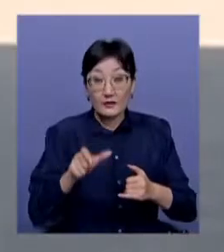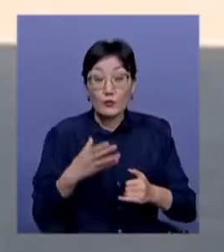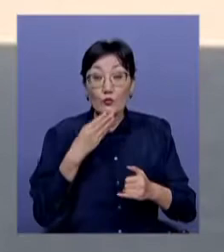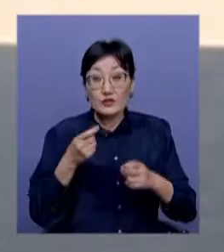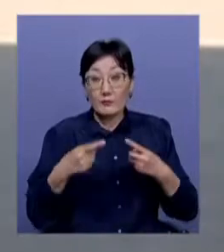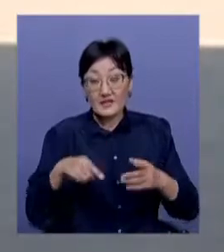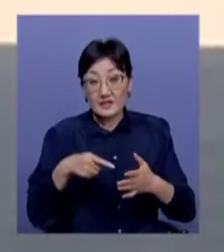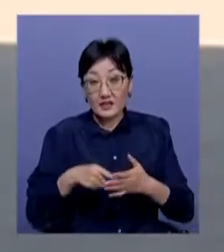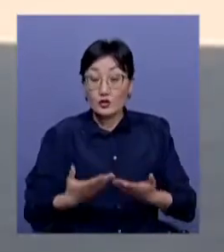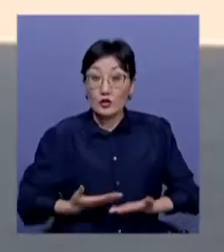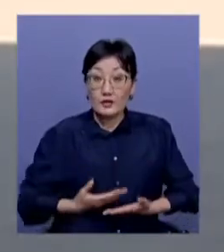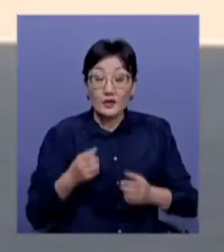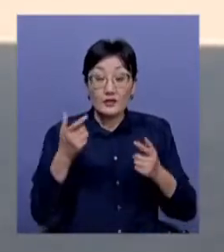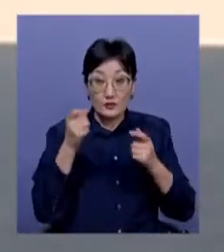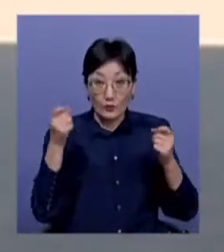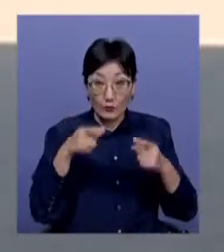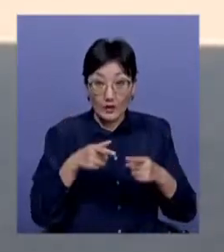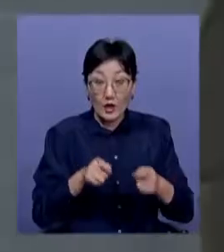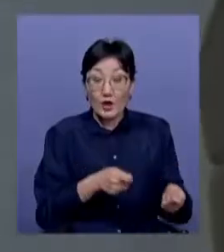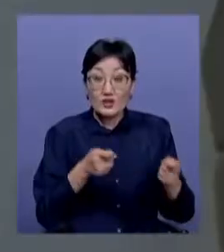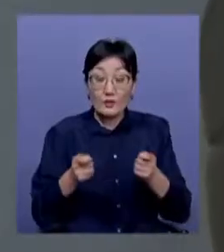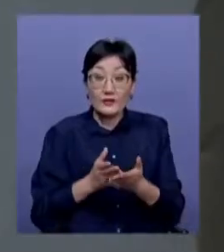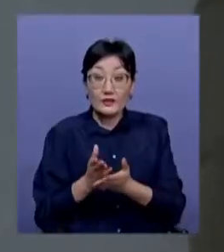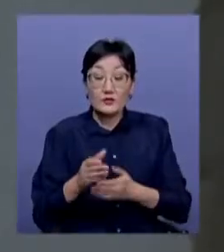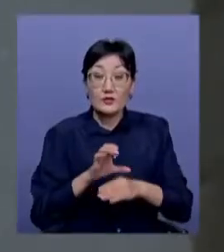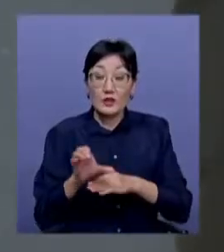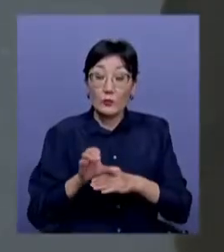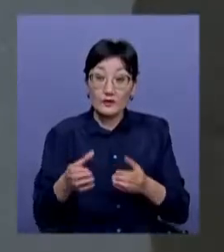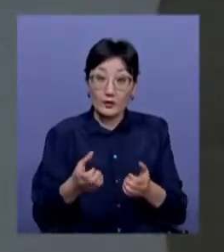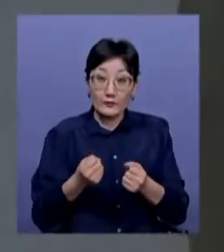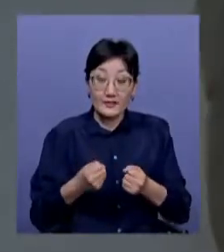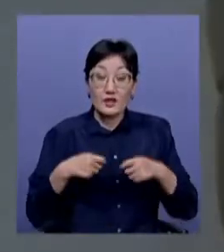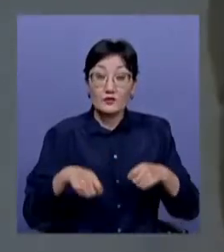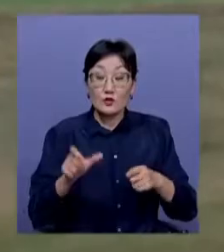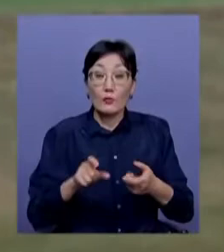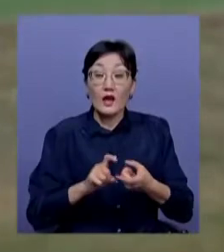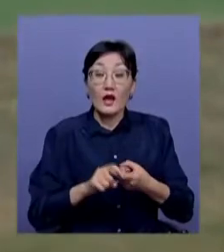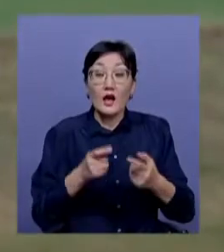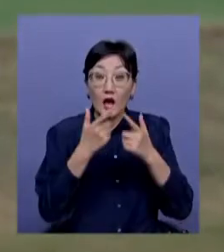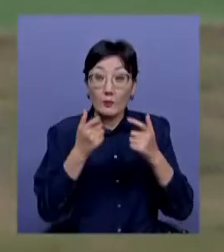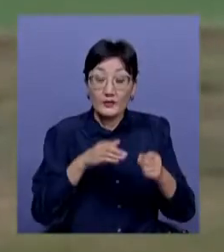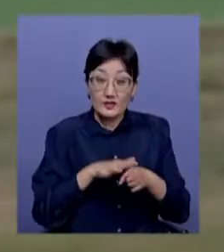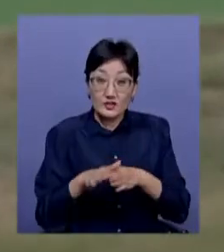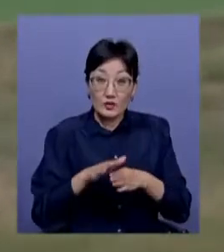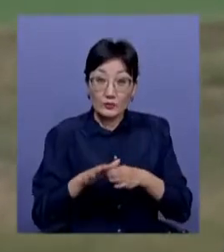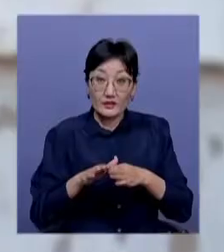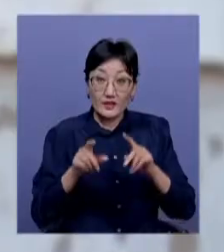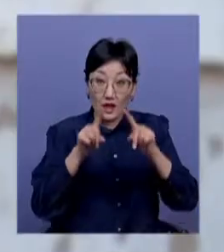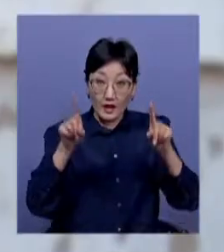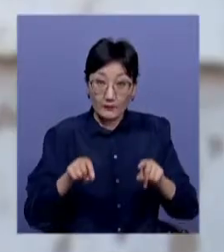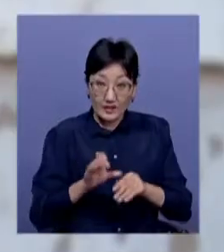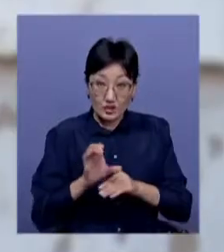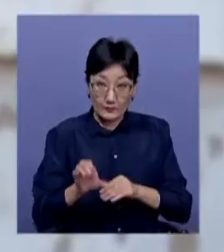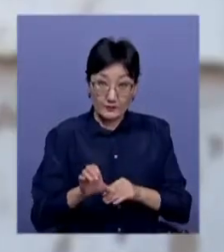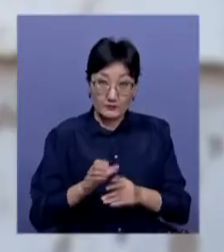басқа қалада екенін айтады. Сол сайттың жеткізу қызметі арқылы тауарды алу үшін сатушы туралы ақпаратты толтыруға арналған сілтеме жібереді.